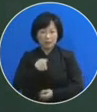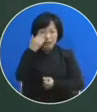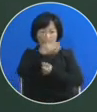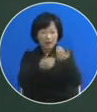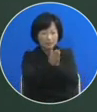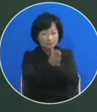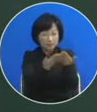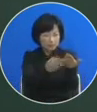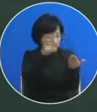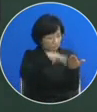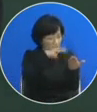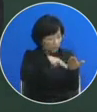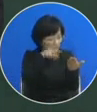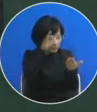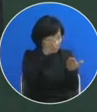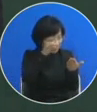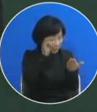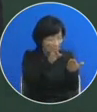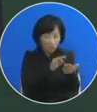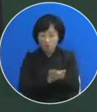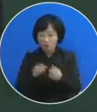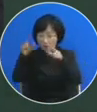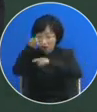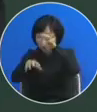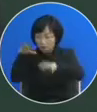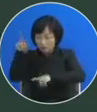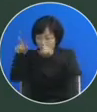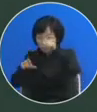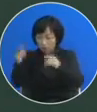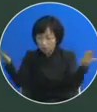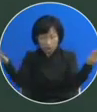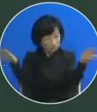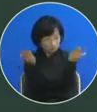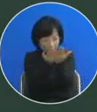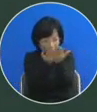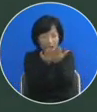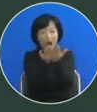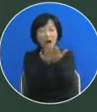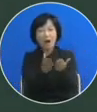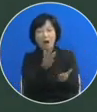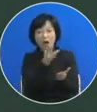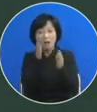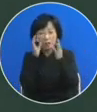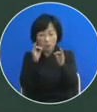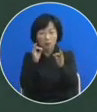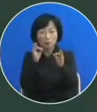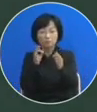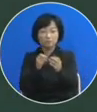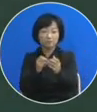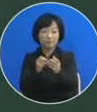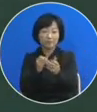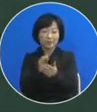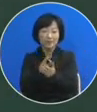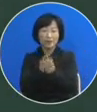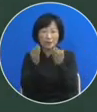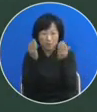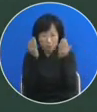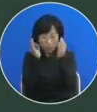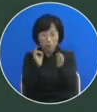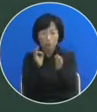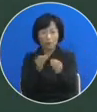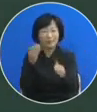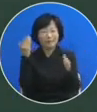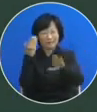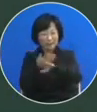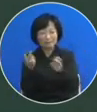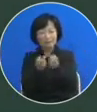현장 보고 나니까 무식해졌어요. But after looking at God's word, after looking at the field, I was able to lower that. 저도 옛날에 공부 좀 했고 유식했거든요. Then in